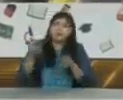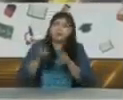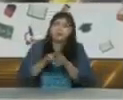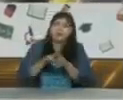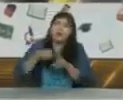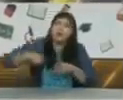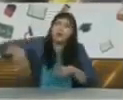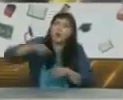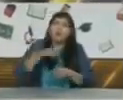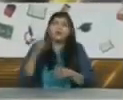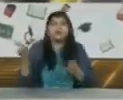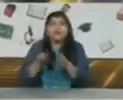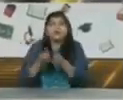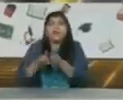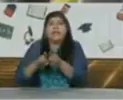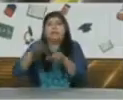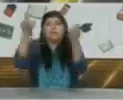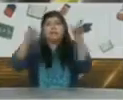न होती हो।